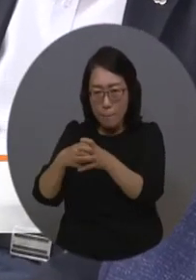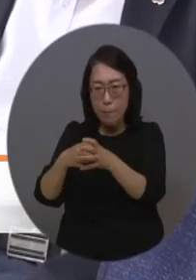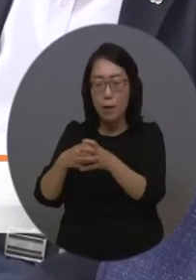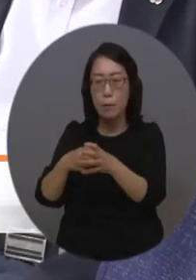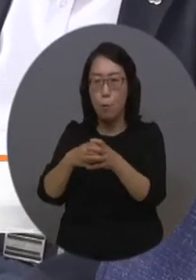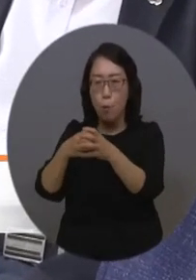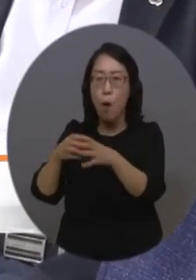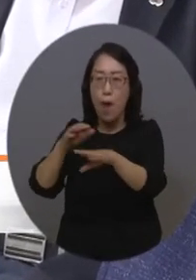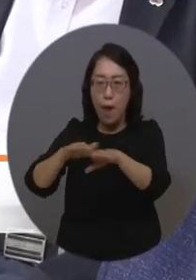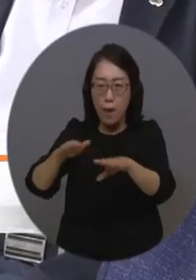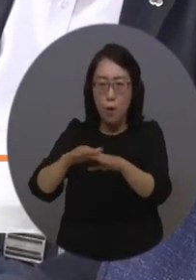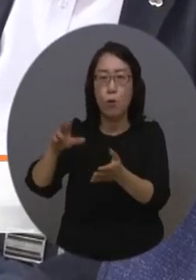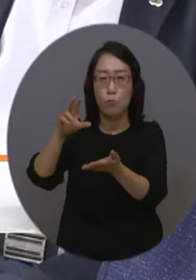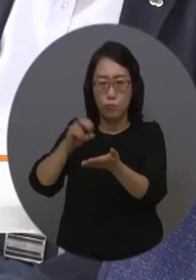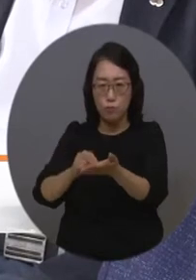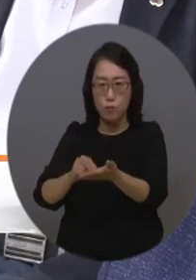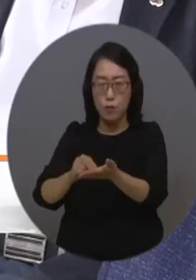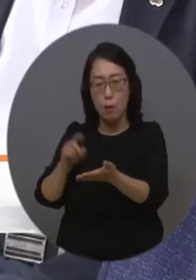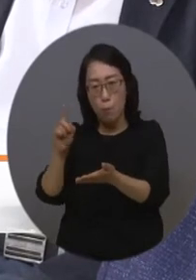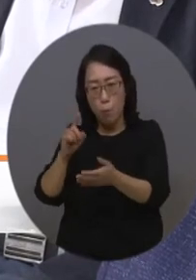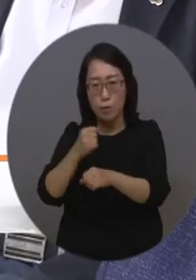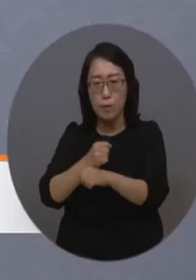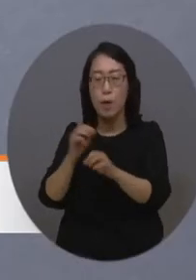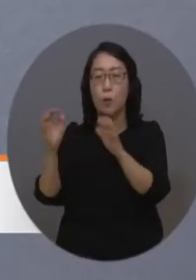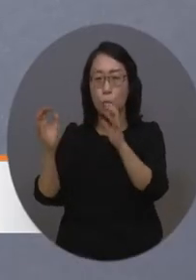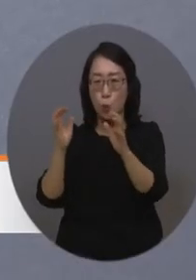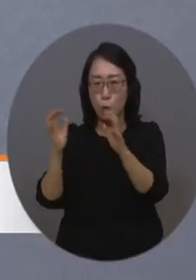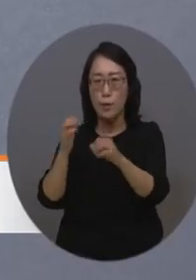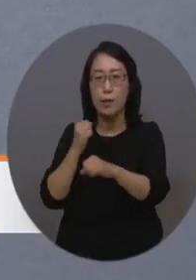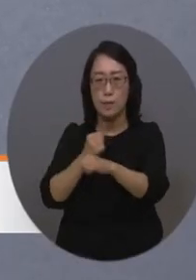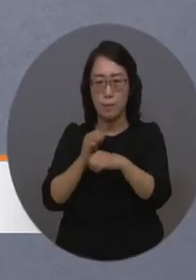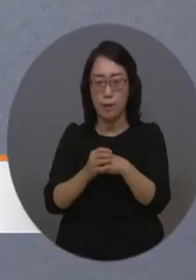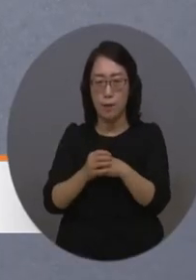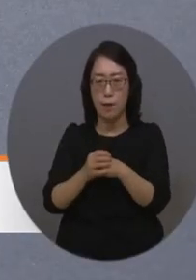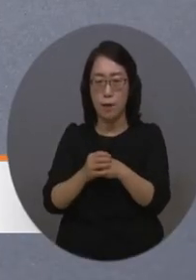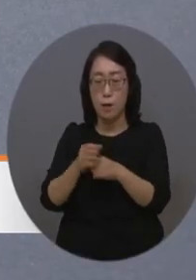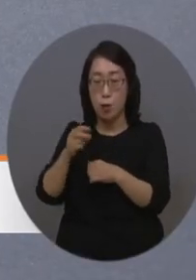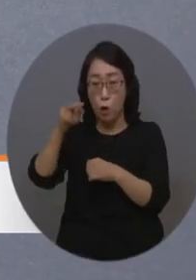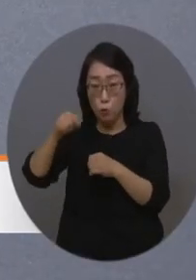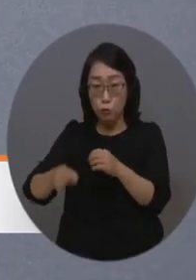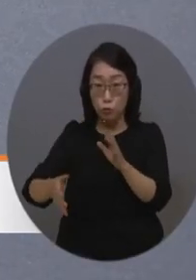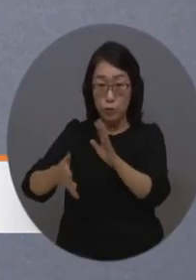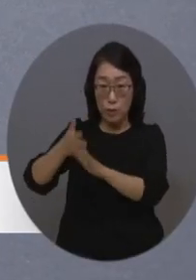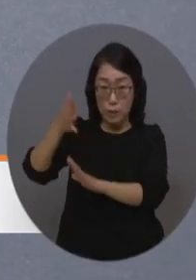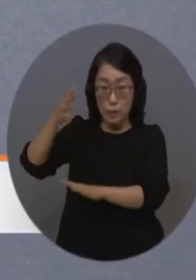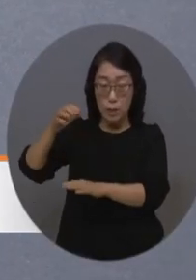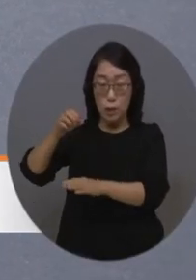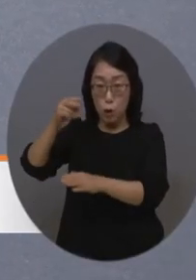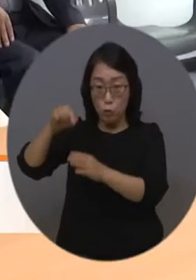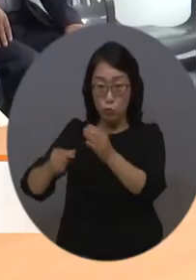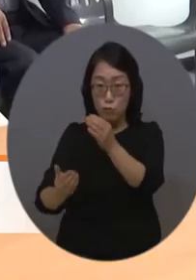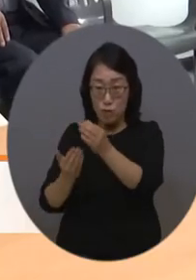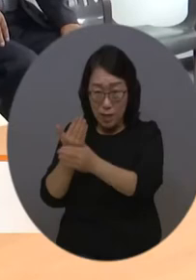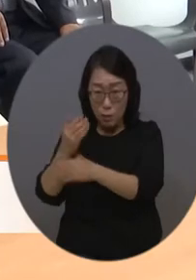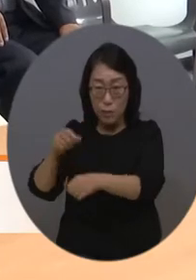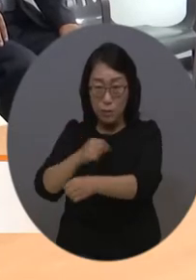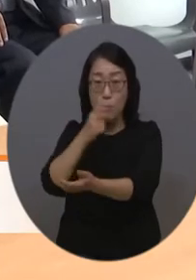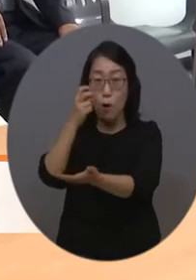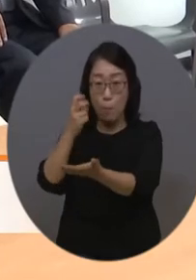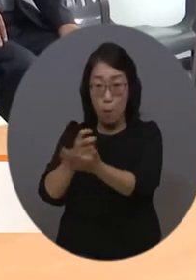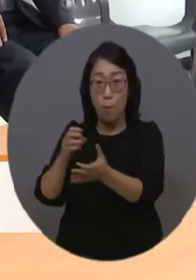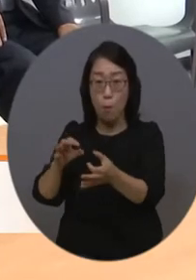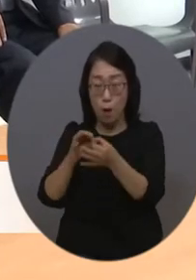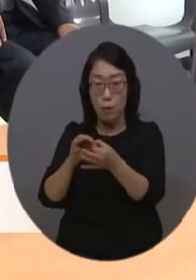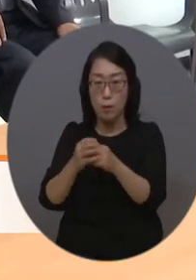할 과제와 방향에 대한 논의가 이뤄졌습니다. 현재 여수시는 여순사건 특별법 제정에 대한 선제적 후속